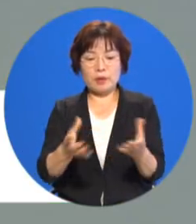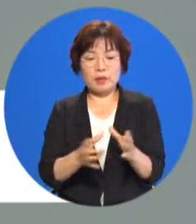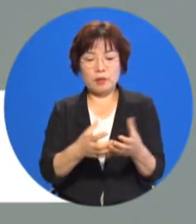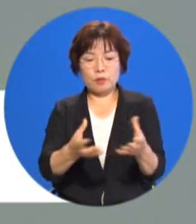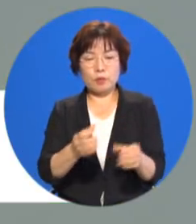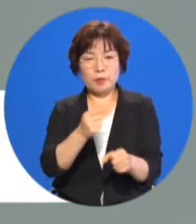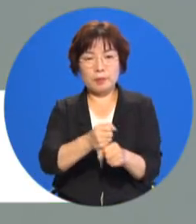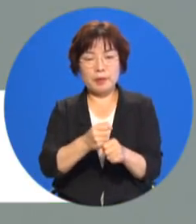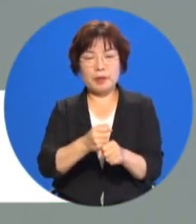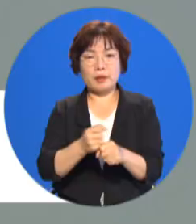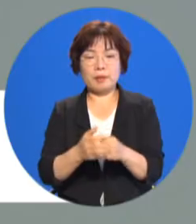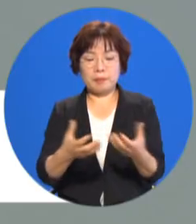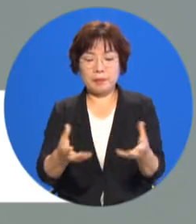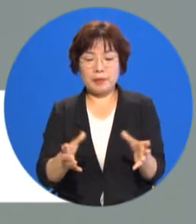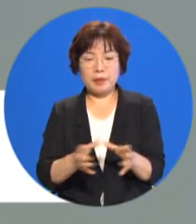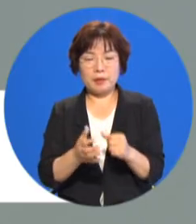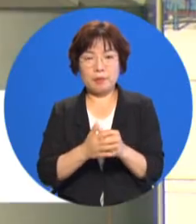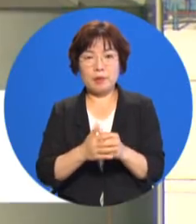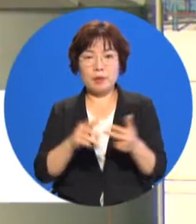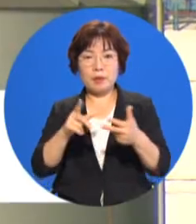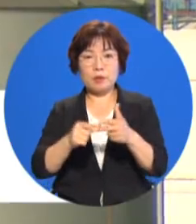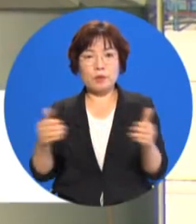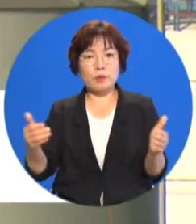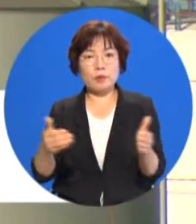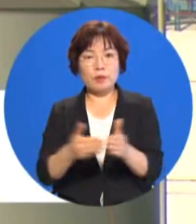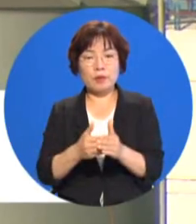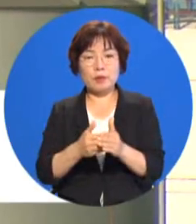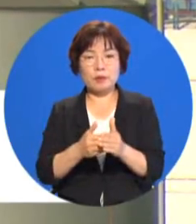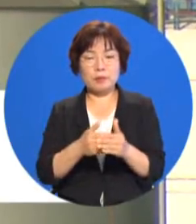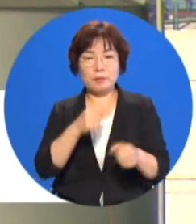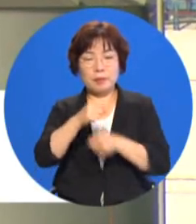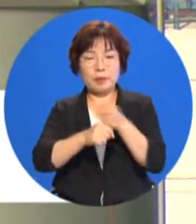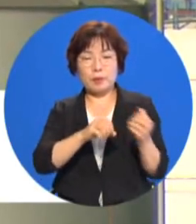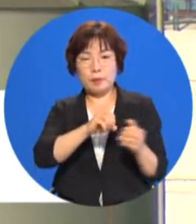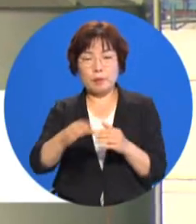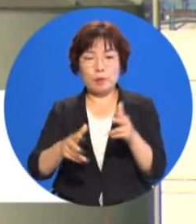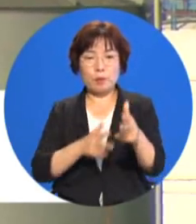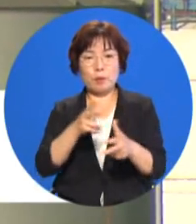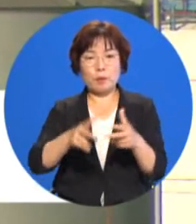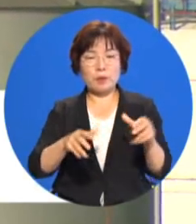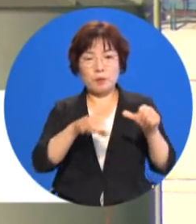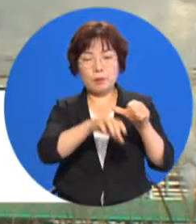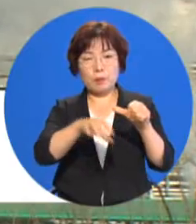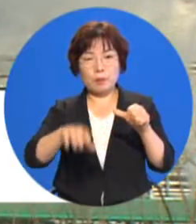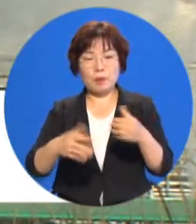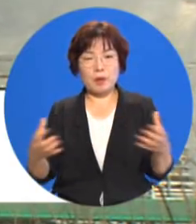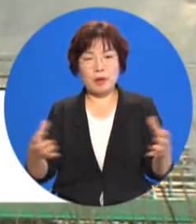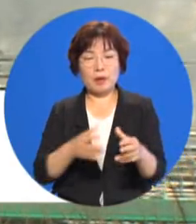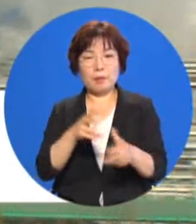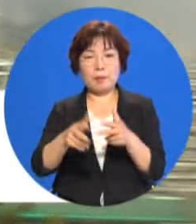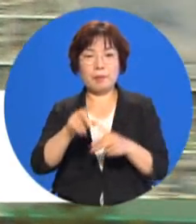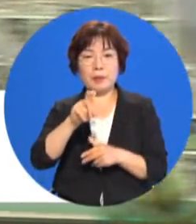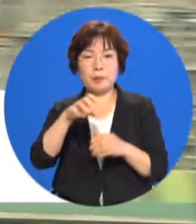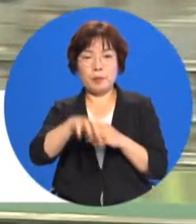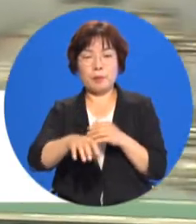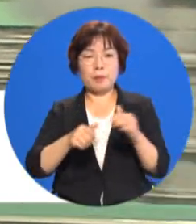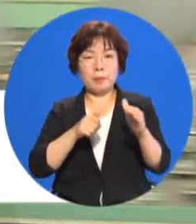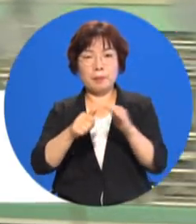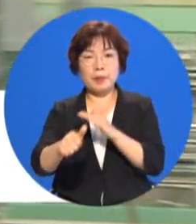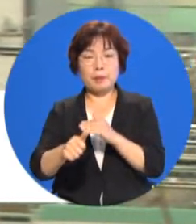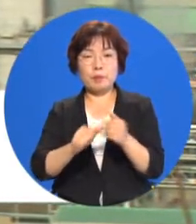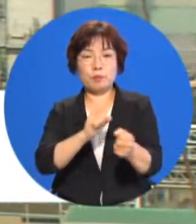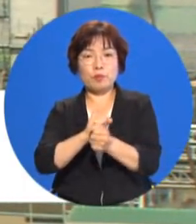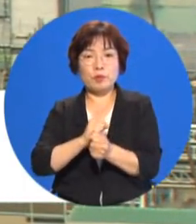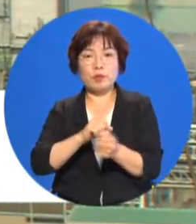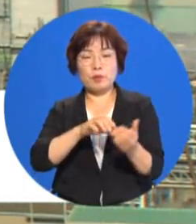구성된 민관협의체는 다음 달까지 대기오염 물질을 무단으로 배출한 여수산단 기업 5곳, 11개 사업장을 방문해